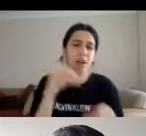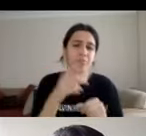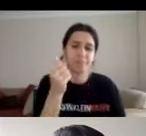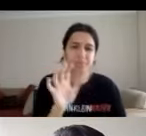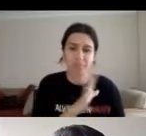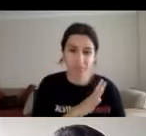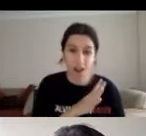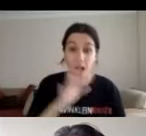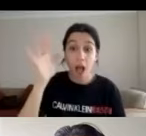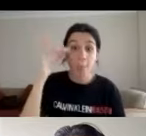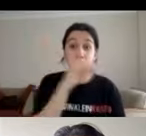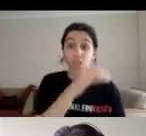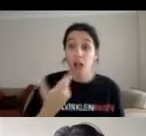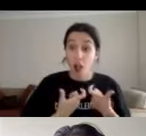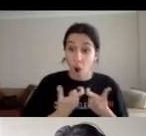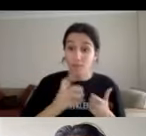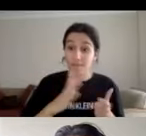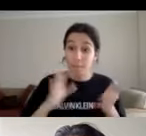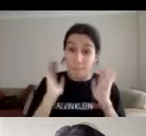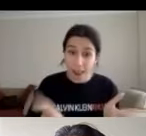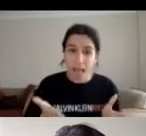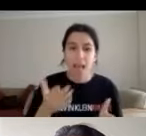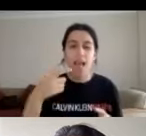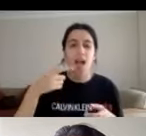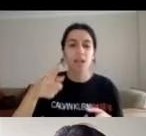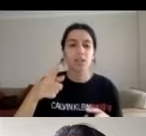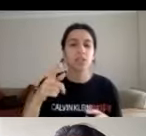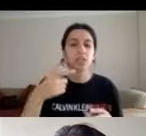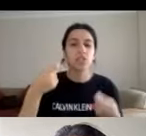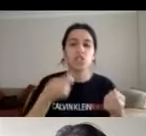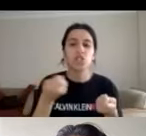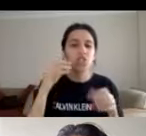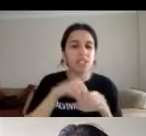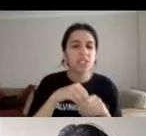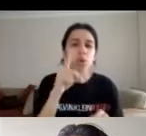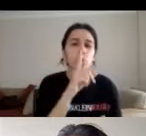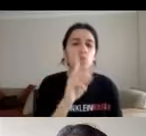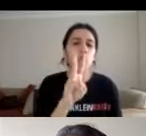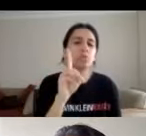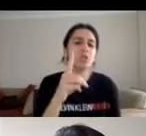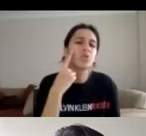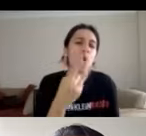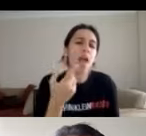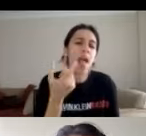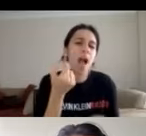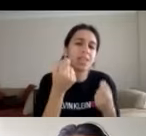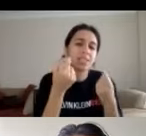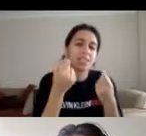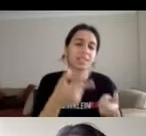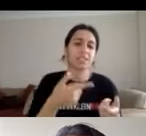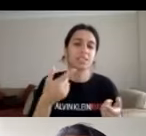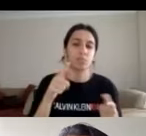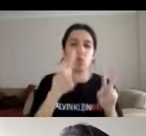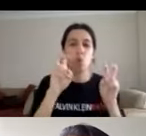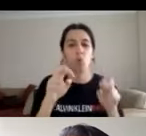yasal düzenlemelerin olduğu bir ülkede bile şirketlerin %31'i sadece bu konuyla ilgili gözlenebilir bir etkinlik sürdürüyor